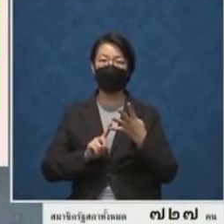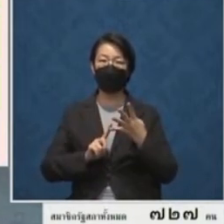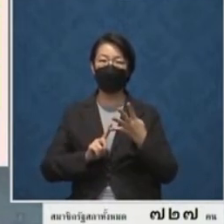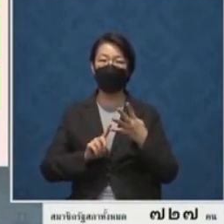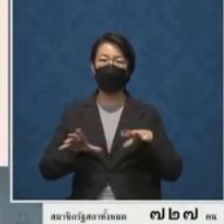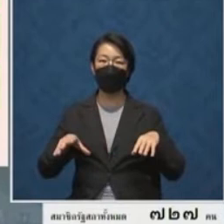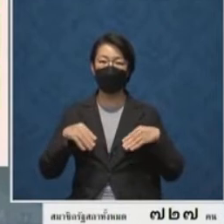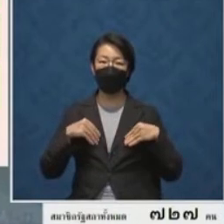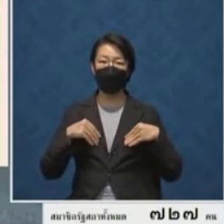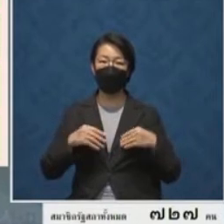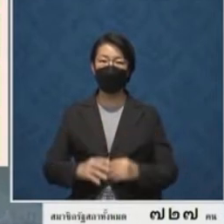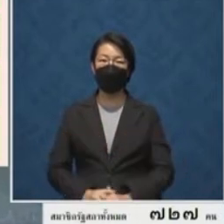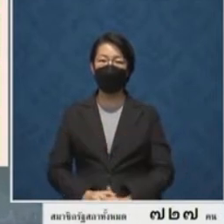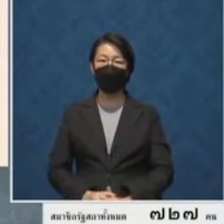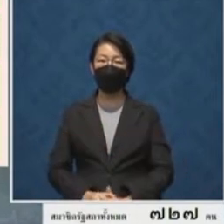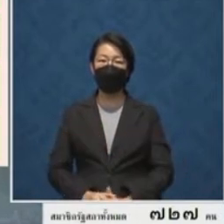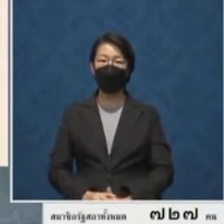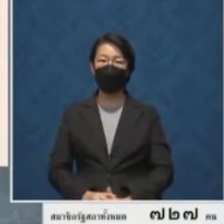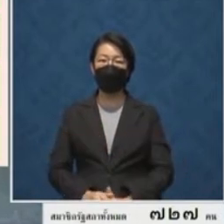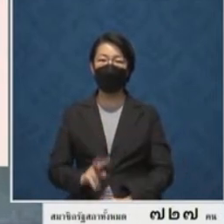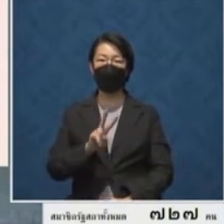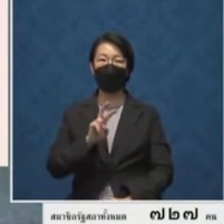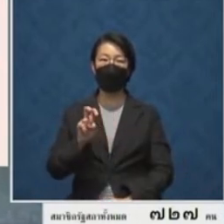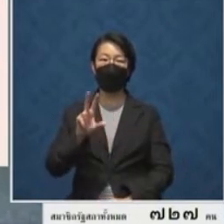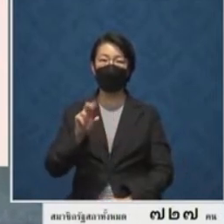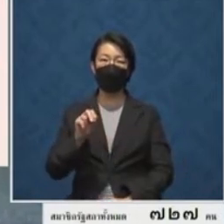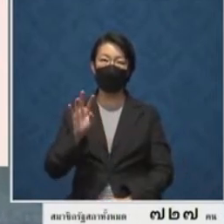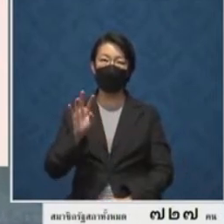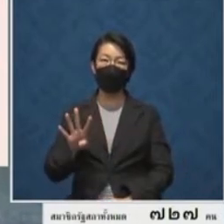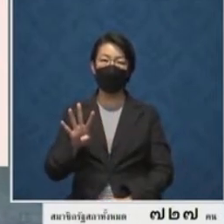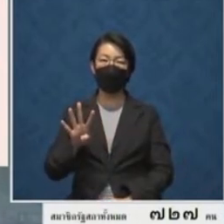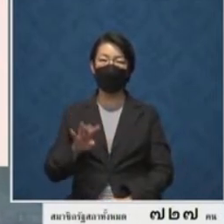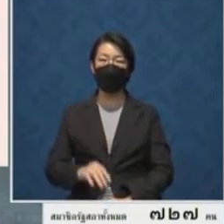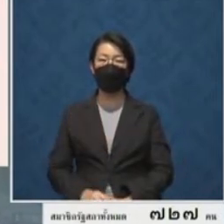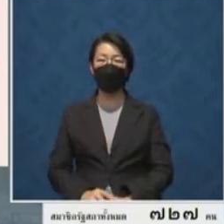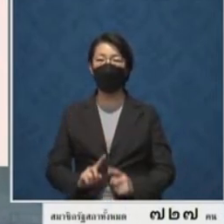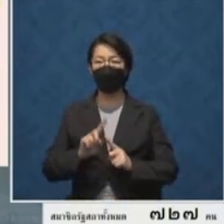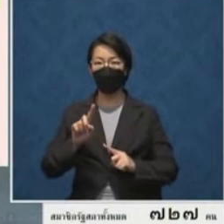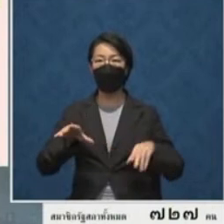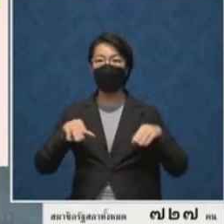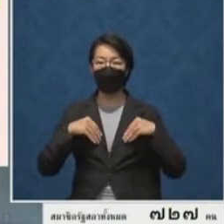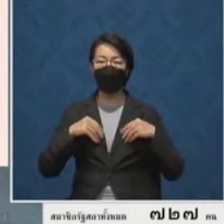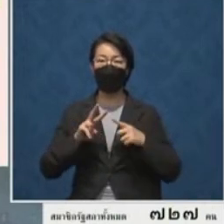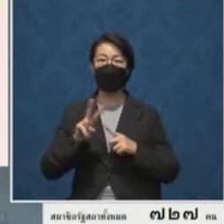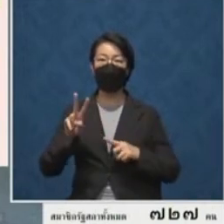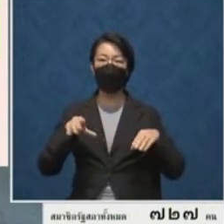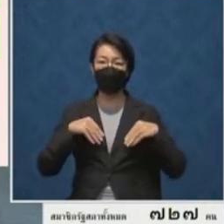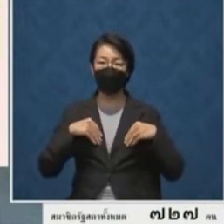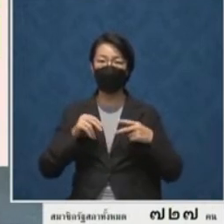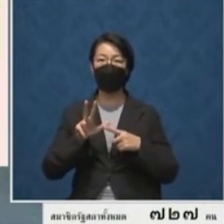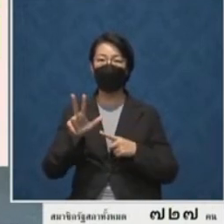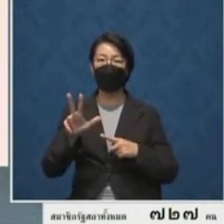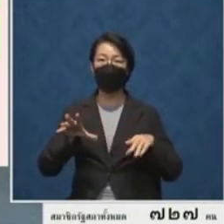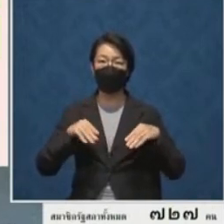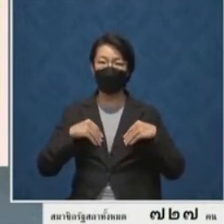ครับ 234นายนพชีวานันท ์1รับหลักการ2รับหลักการ3รับหลักการ